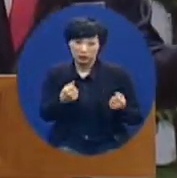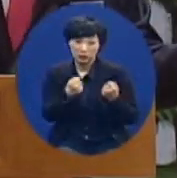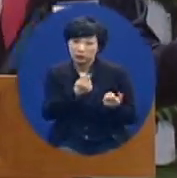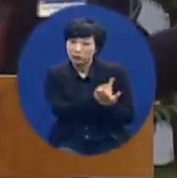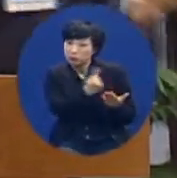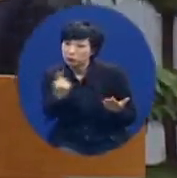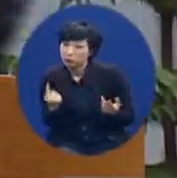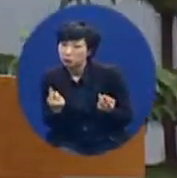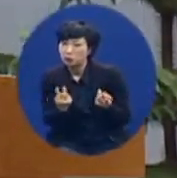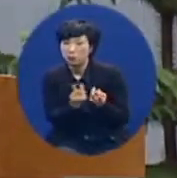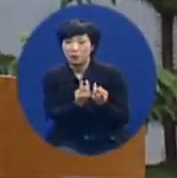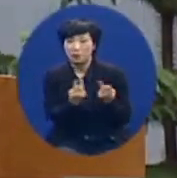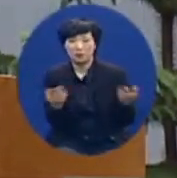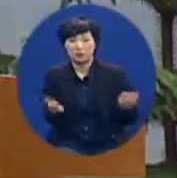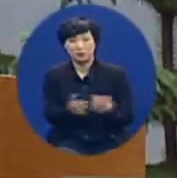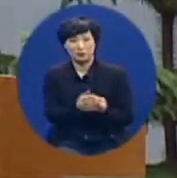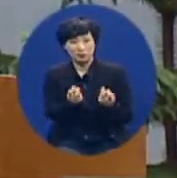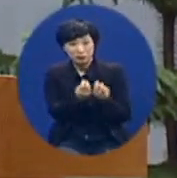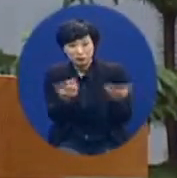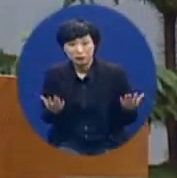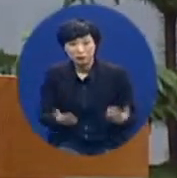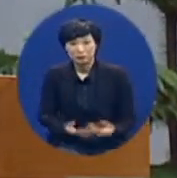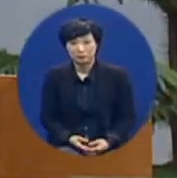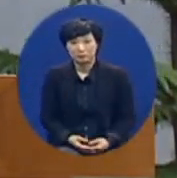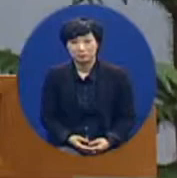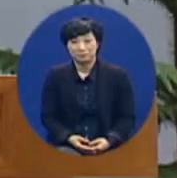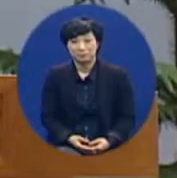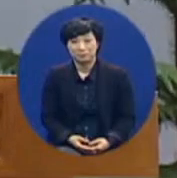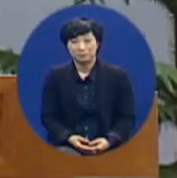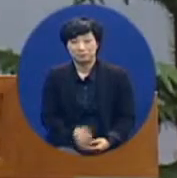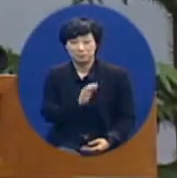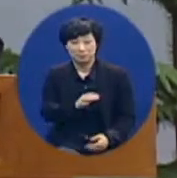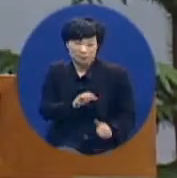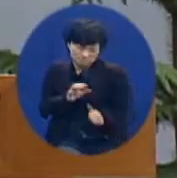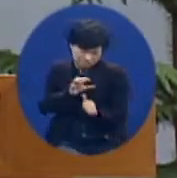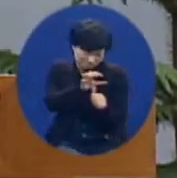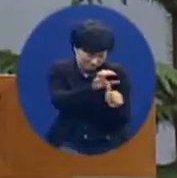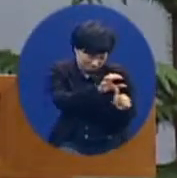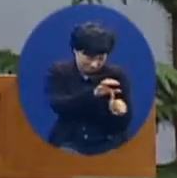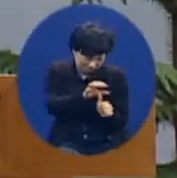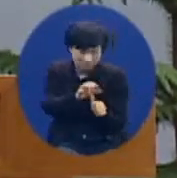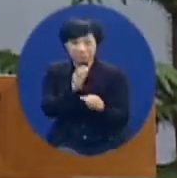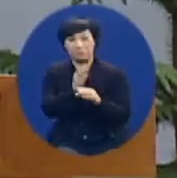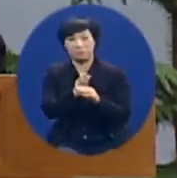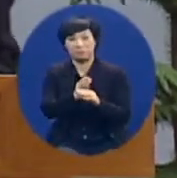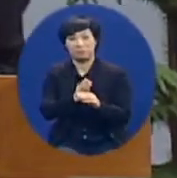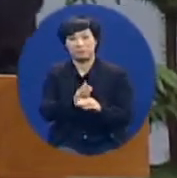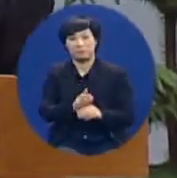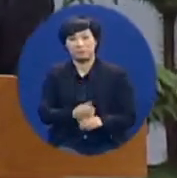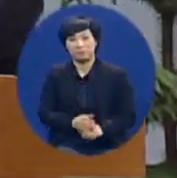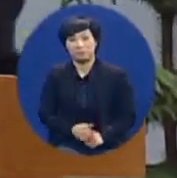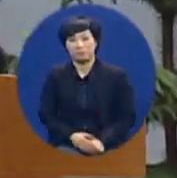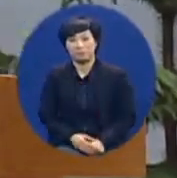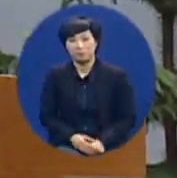없어 벗어날 길이 아주 완전히 굴레를 씌웠다이 말이야